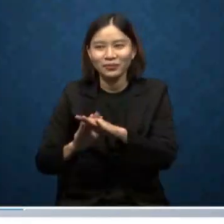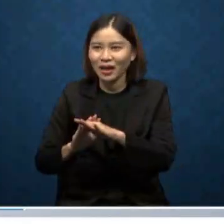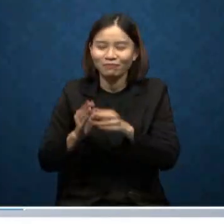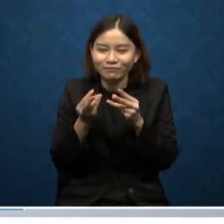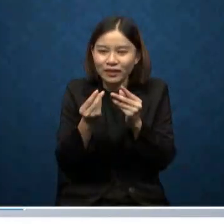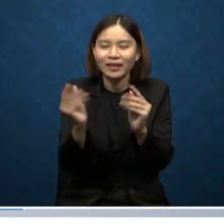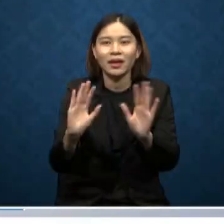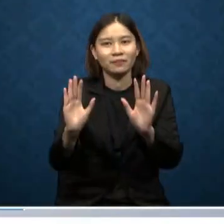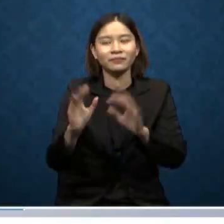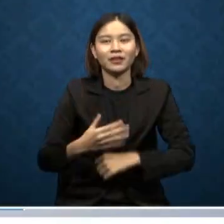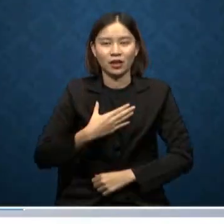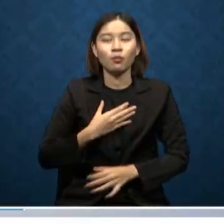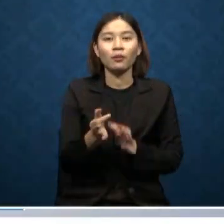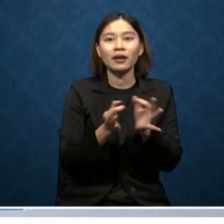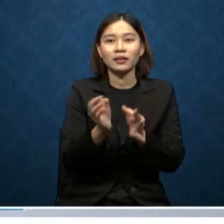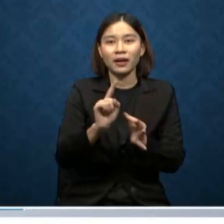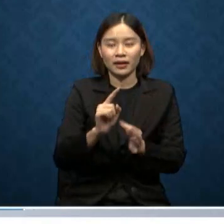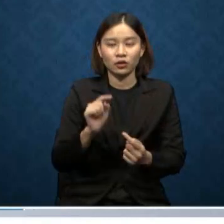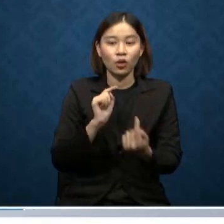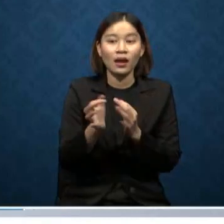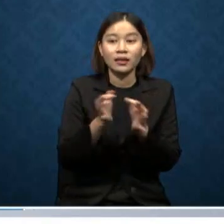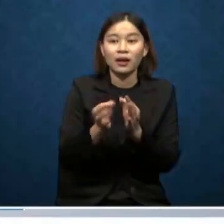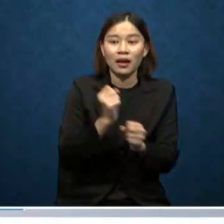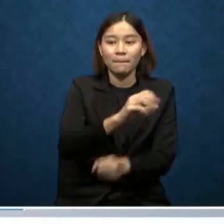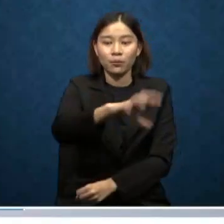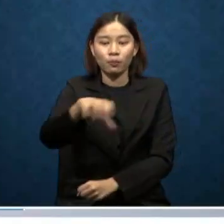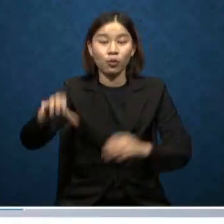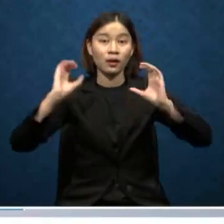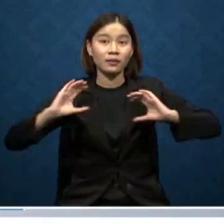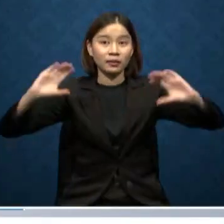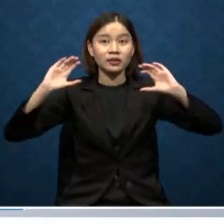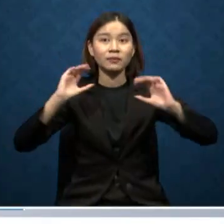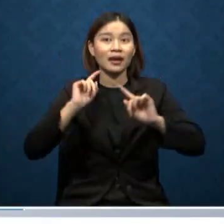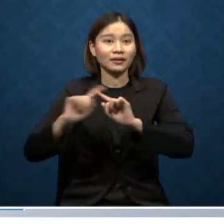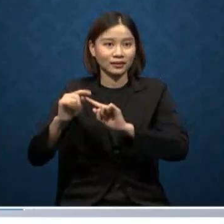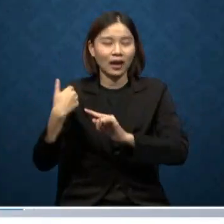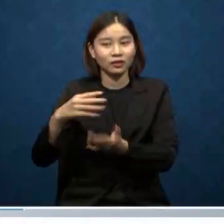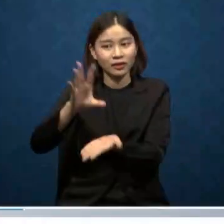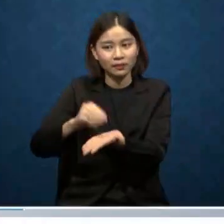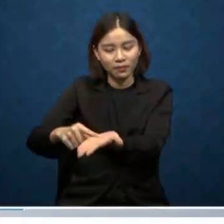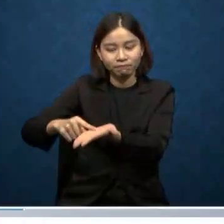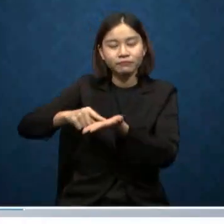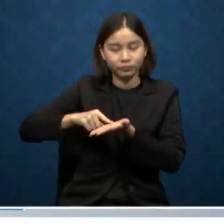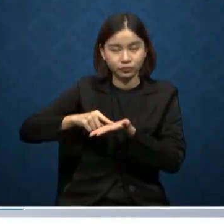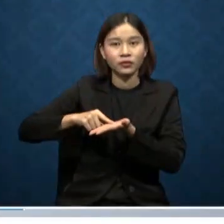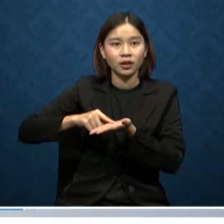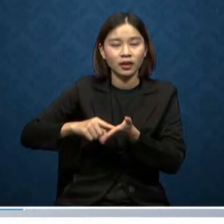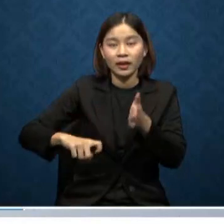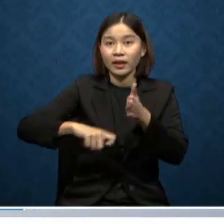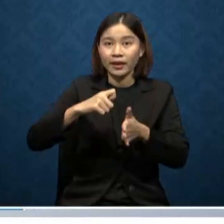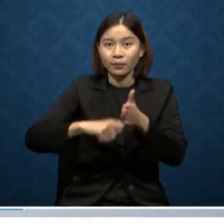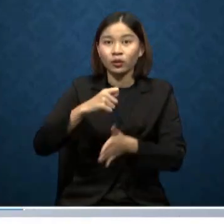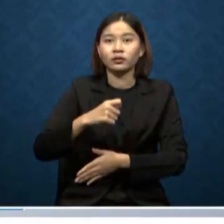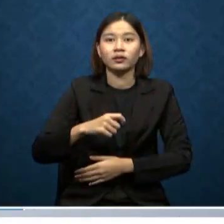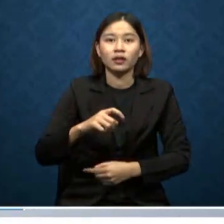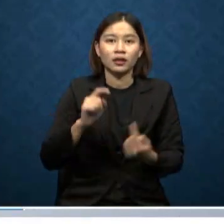ครัผม viensียนอครัแต่ว่าจากการชแจงที่หน่วยงานราชการได้ให้ขอมูมานะครับสาเหตุในการท